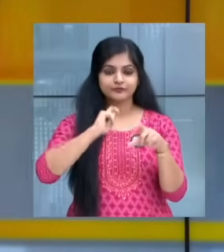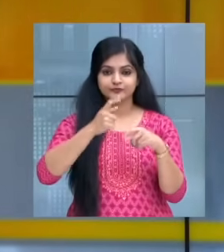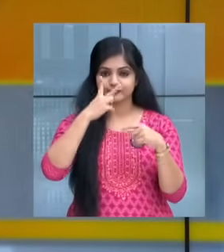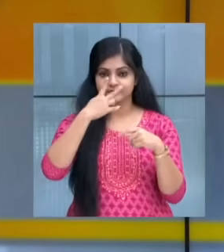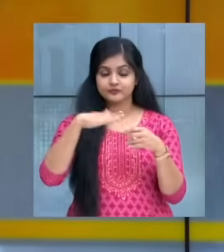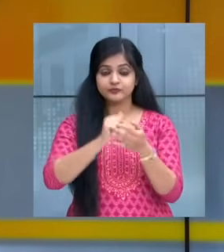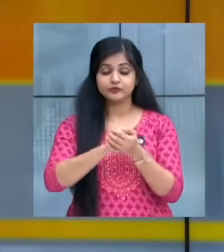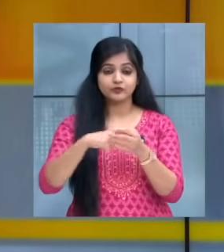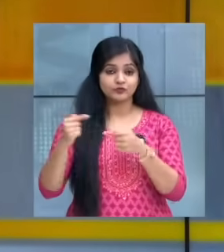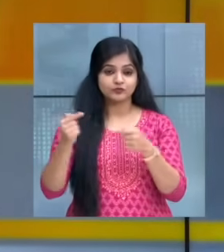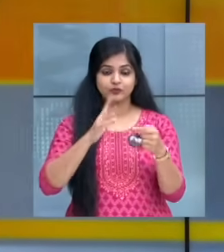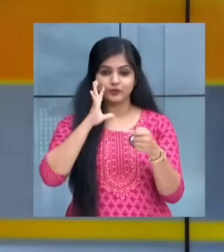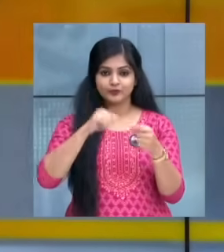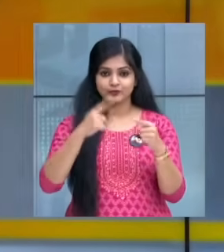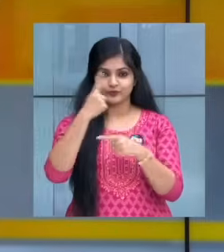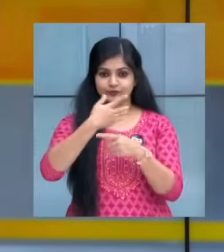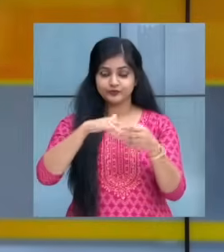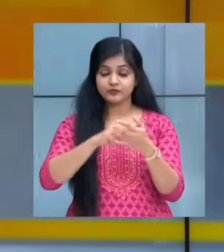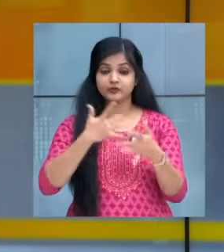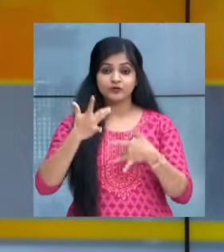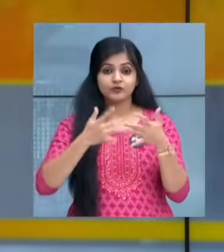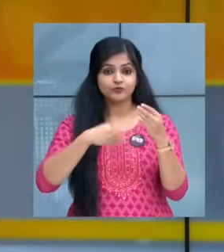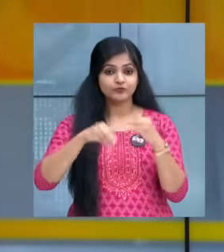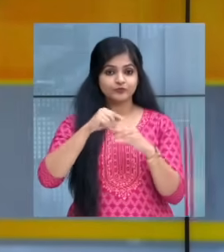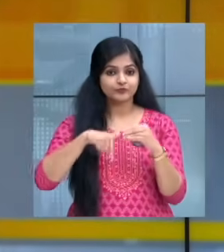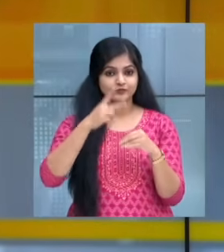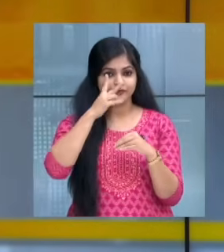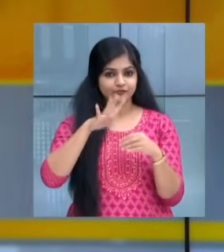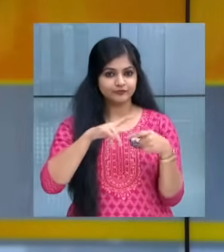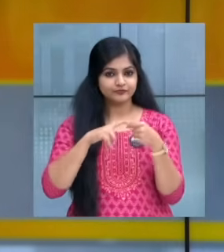പോരാട്ടം നടക്കാനിരിക്കുന്നു. അതിന്റെ ആവേശം ഇപ്പോൾ തന്നെ പ്രകടമാണോ?